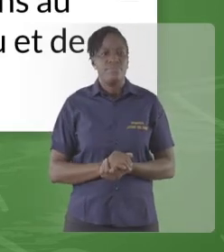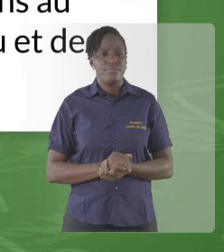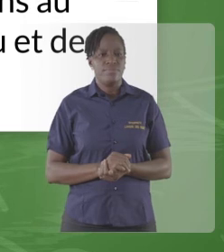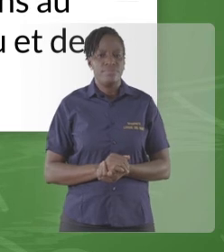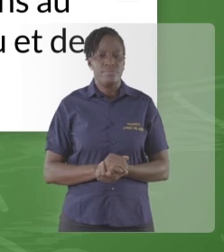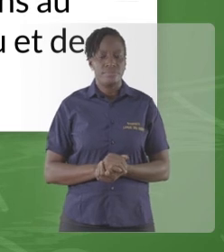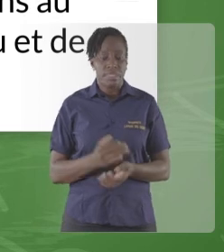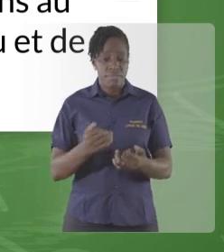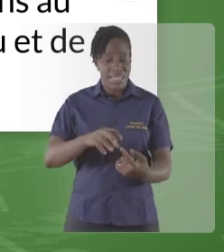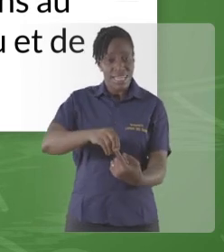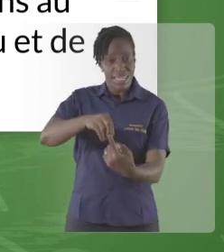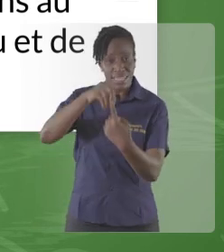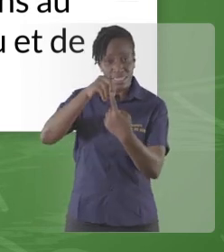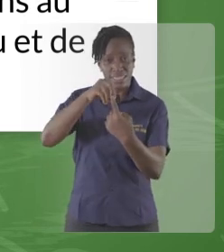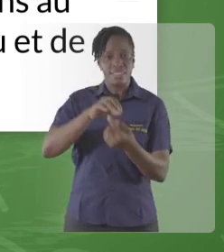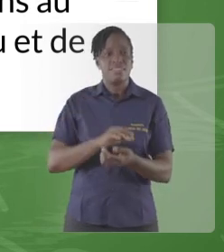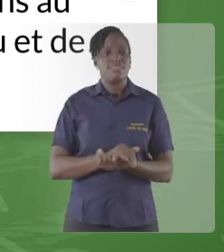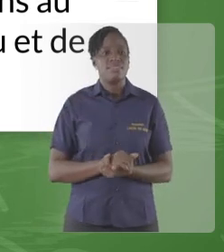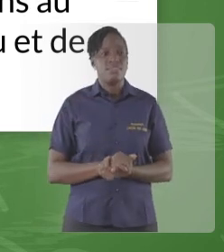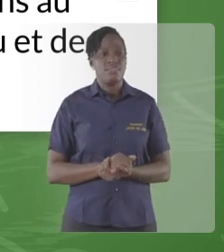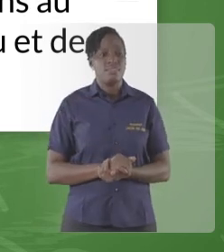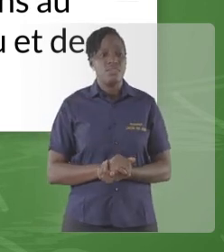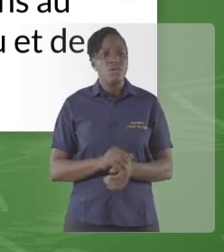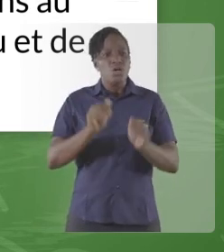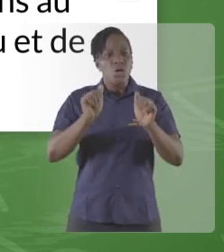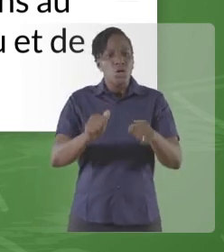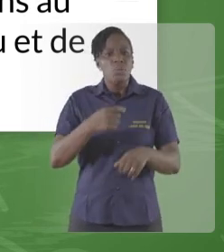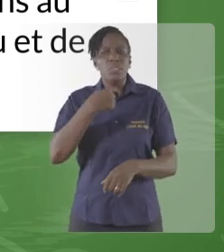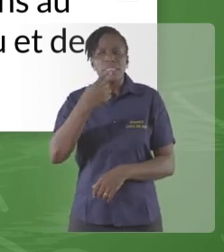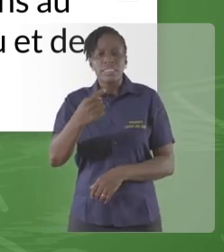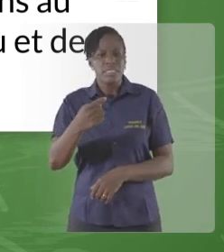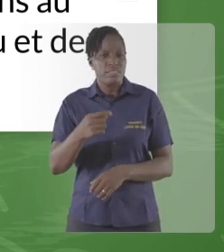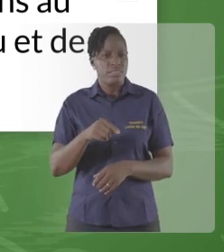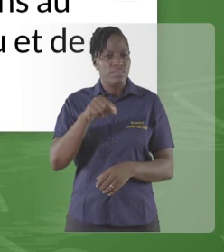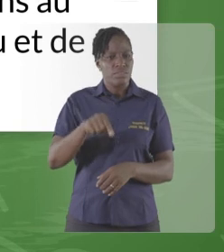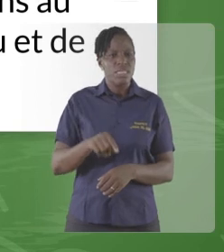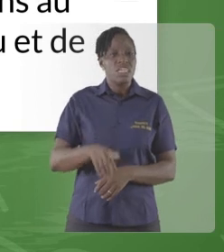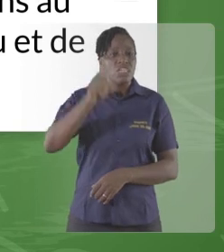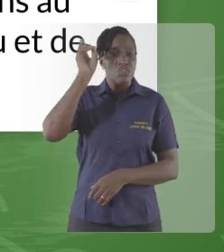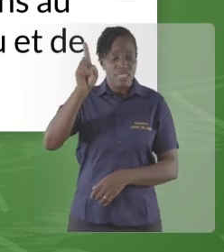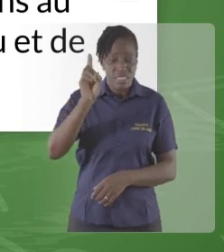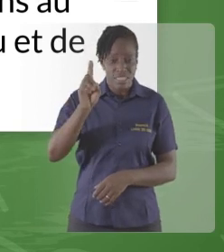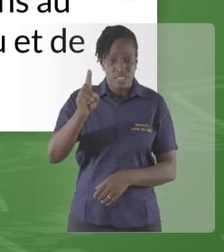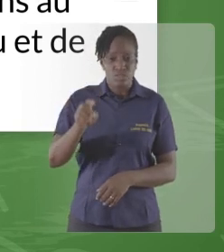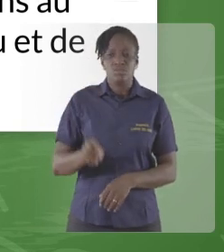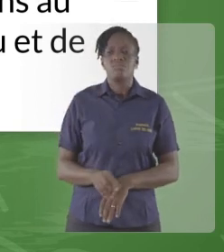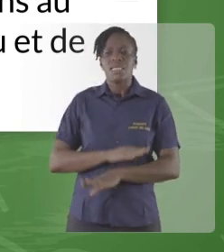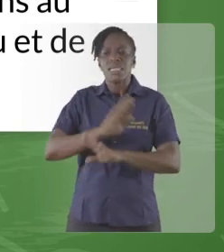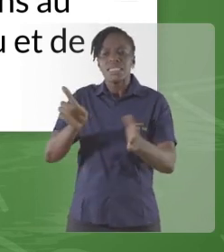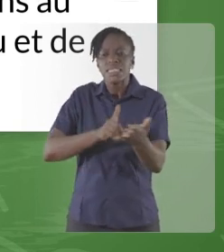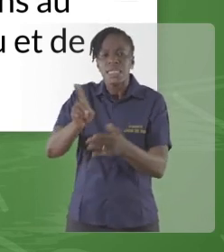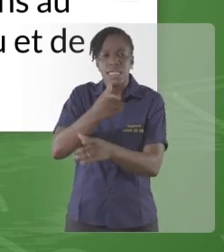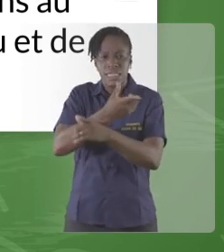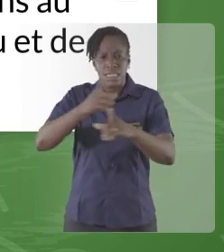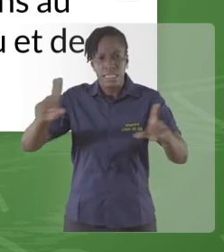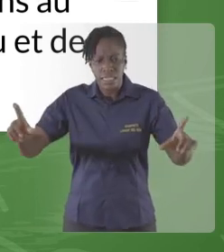Pour ce qui est des caractéristiques, nous pouvons dire que le discours indirect libre